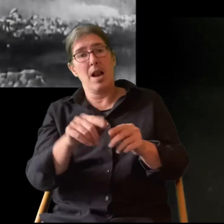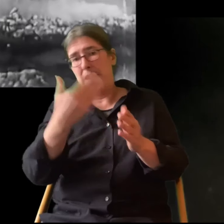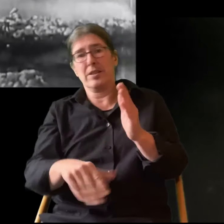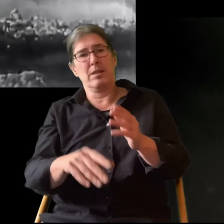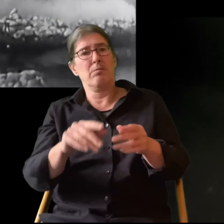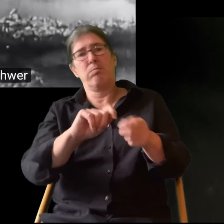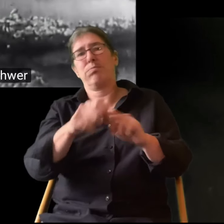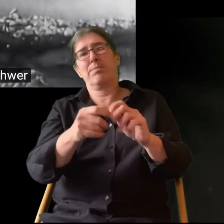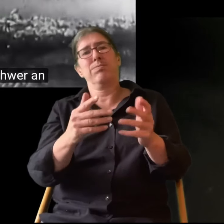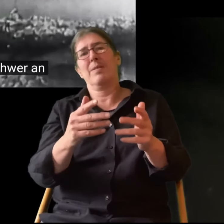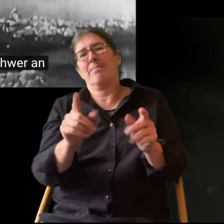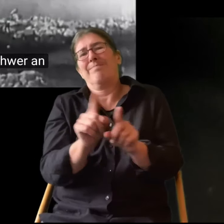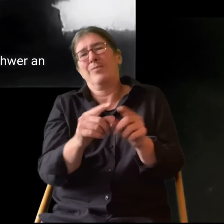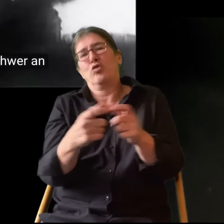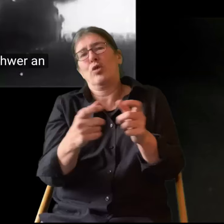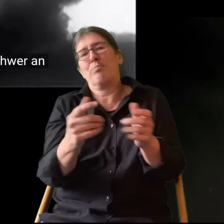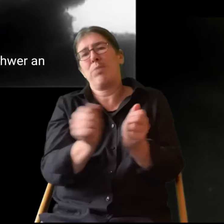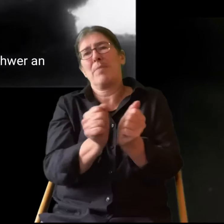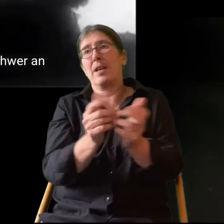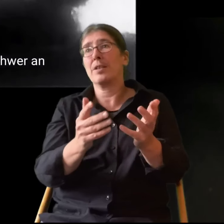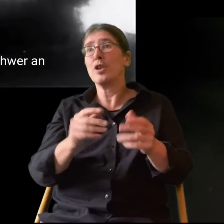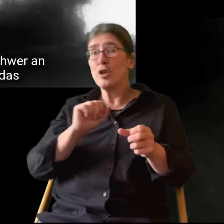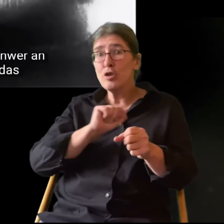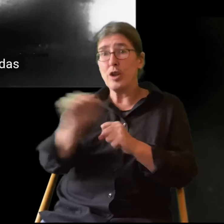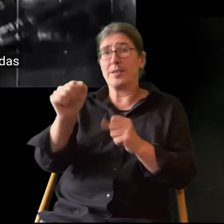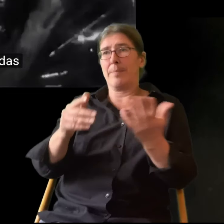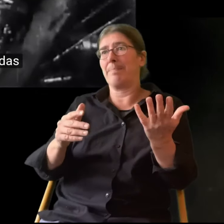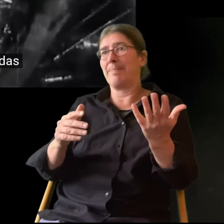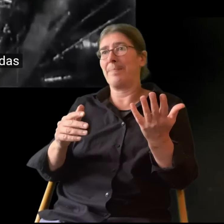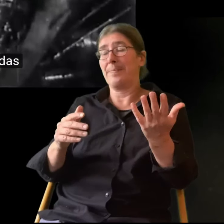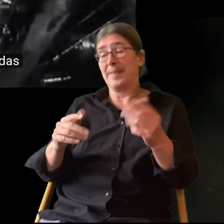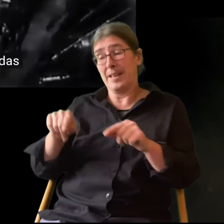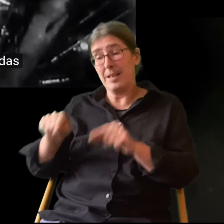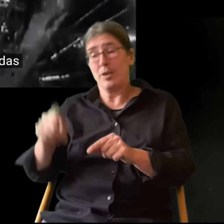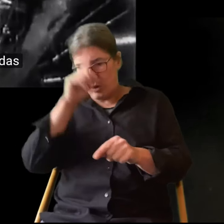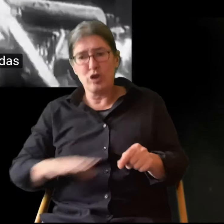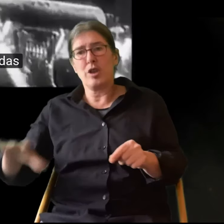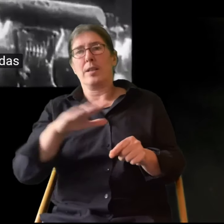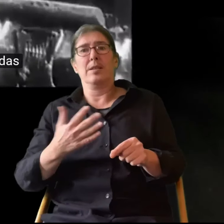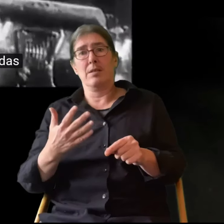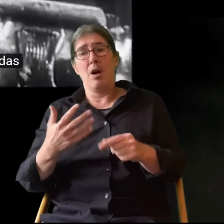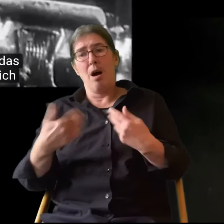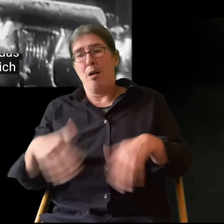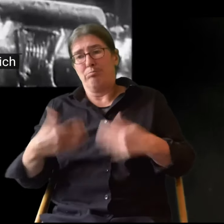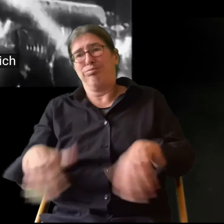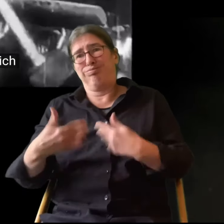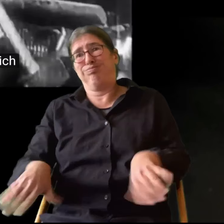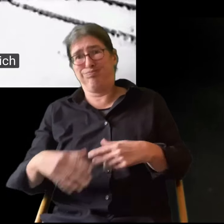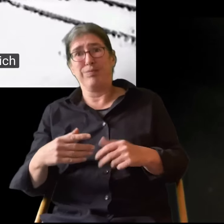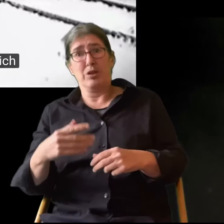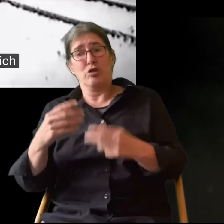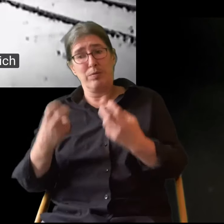Dennoch tragen die Besiegten schwer an dem Vertrag. Die Demontagen sind das Wenigste. Erst Jahre später zeigt sich, dass